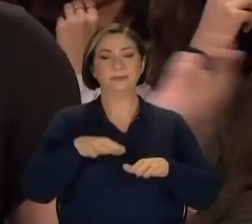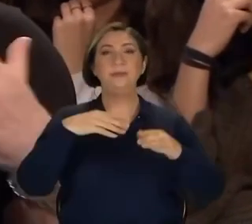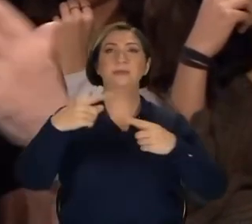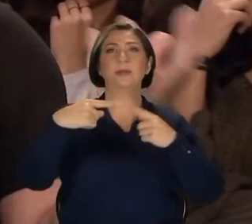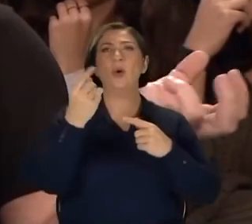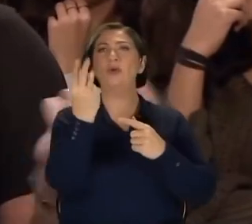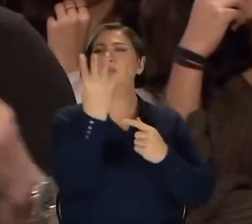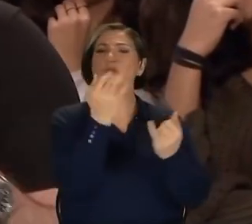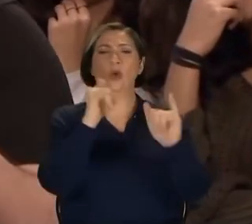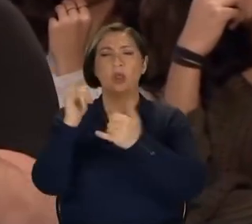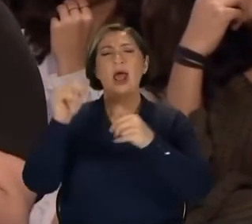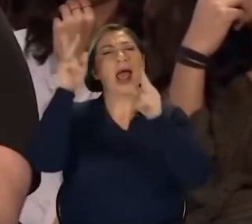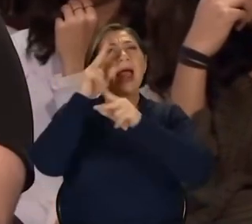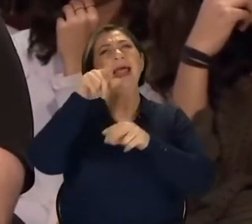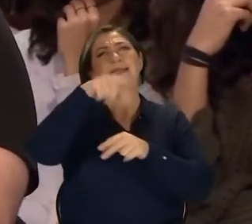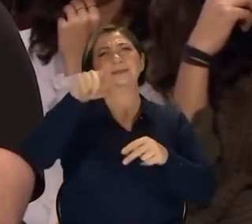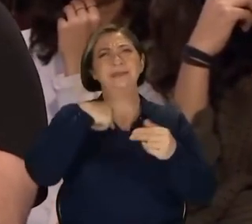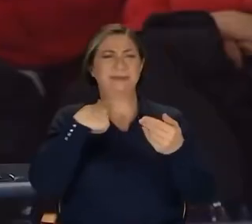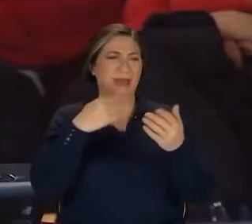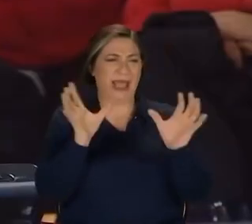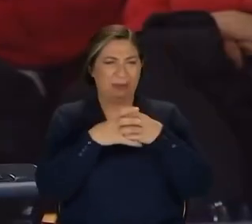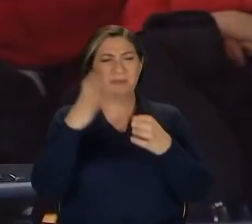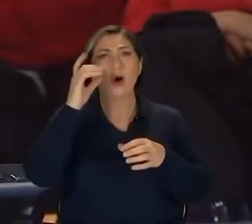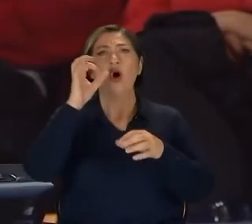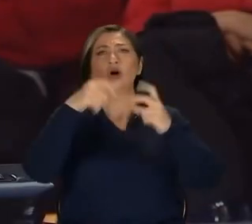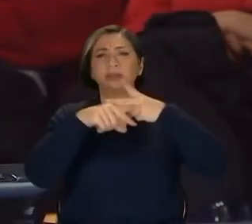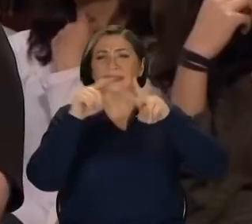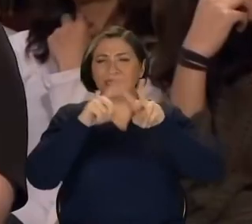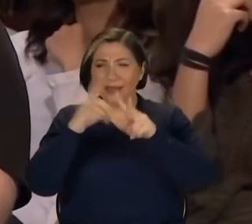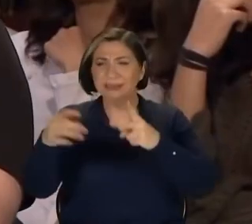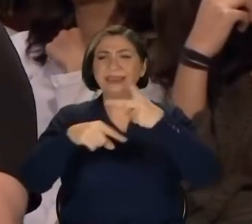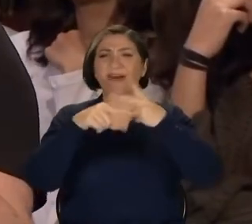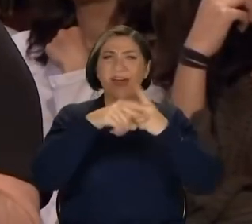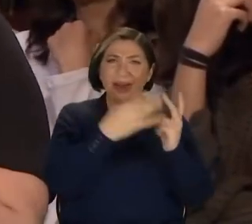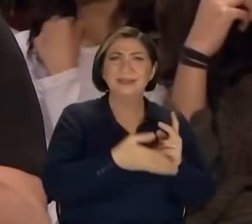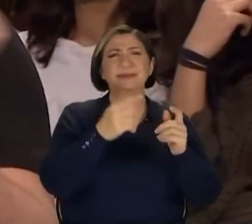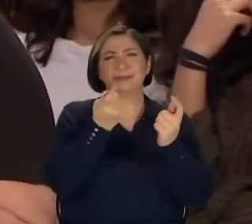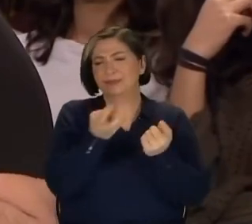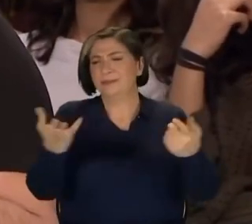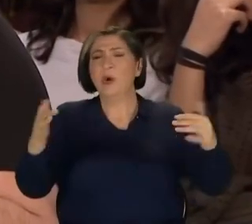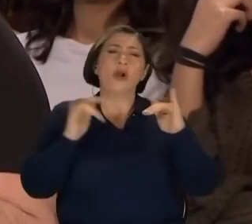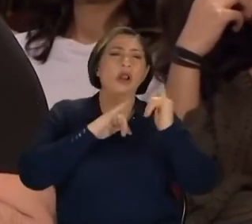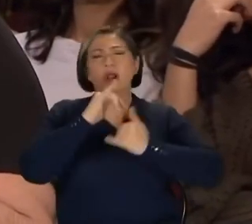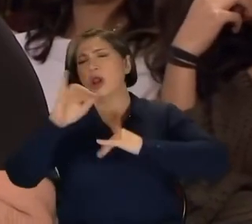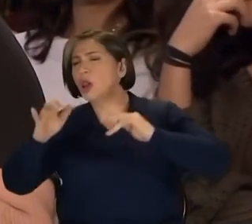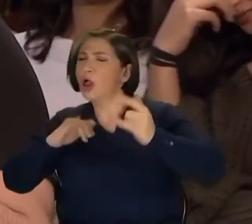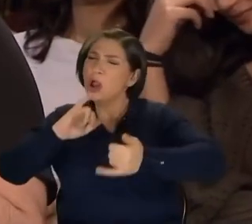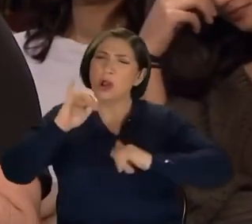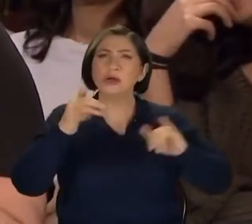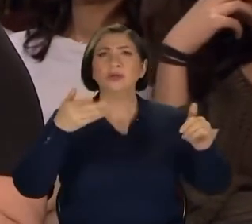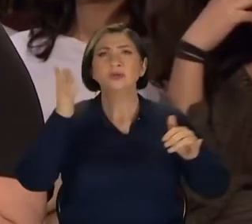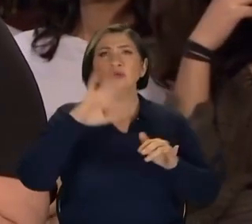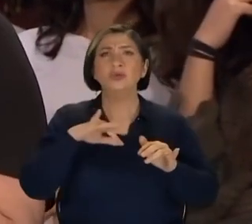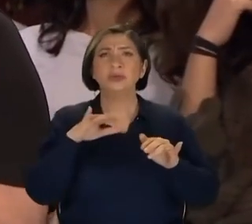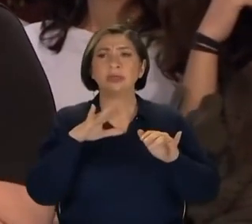birbirinle oynayan 3-4 kişiyi hayal edelim. Bizim tayfayı hatırlıyorsun. İşte Ozan'dı, Zafer abiydi, Özkan diyelim ki. Oynuyoruz mesela. Sonra